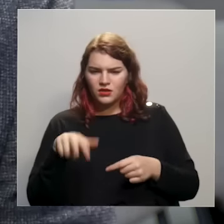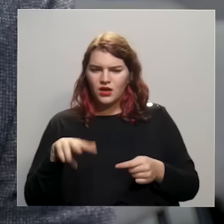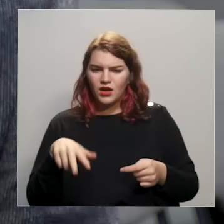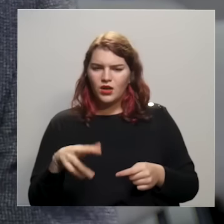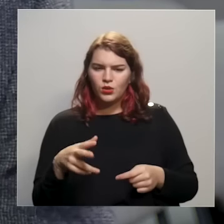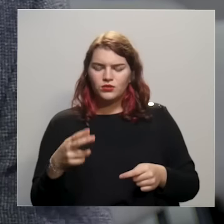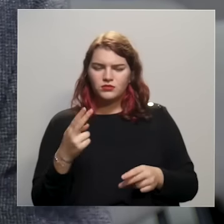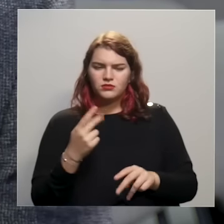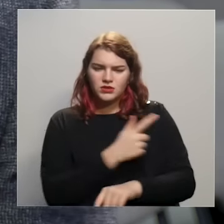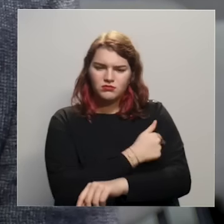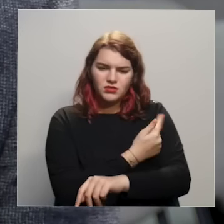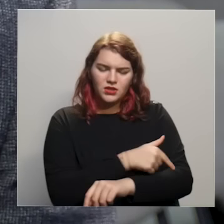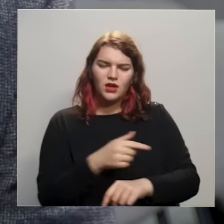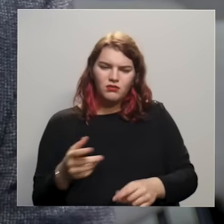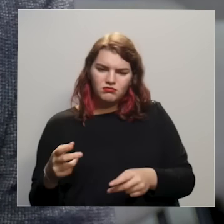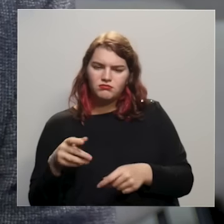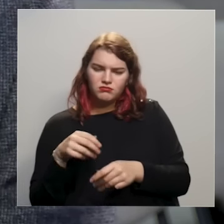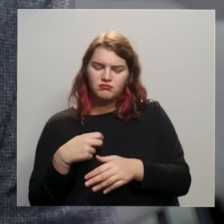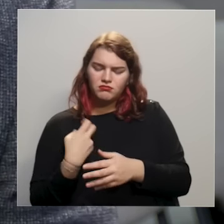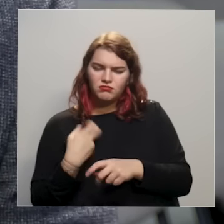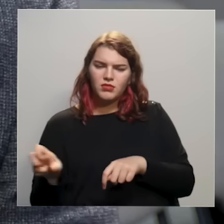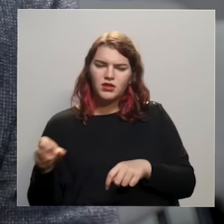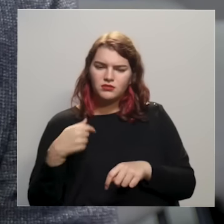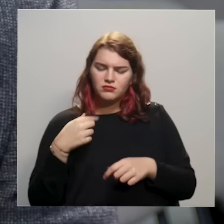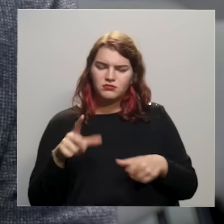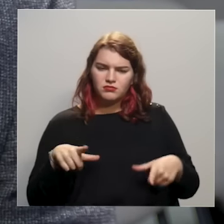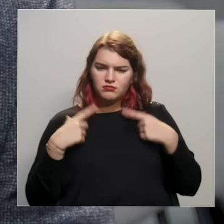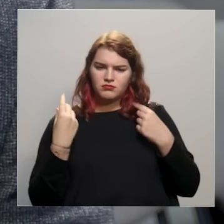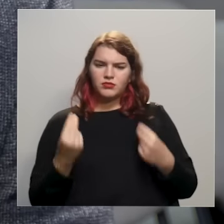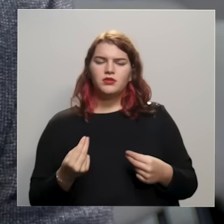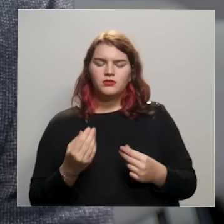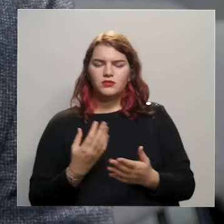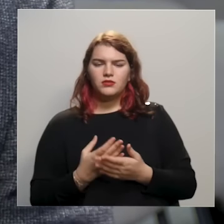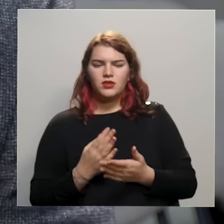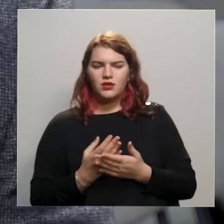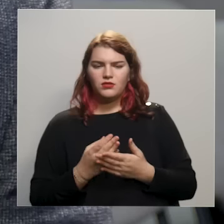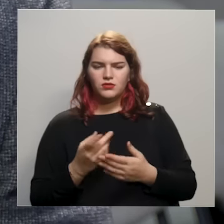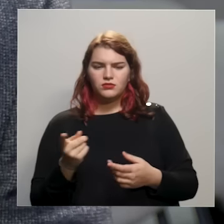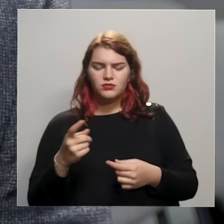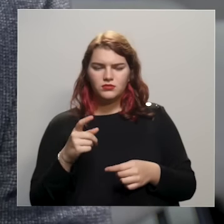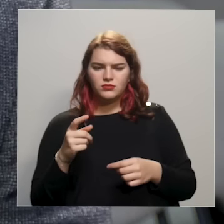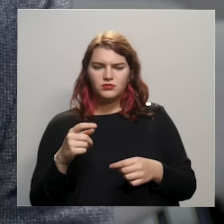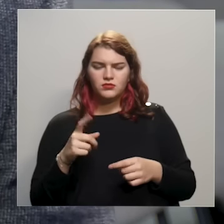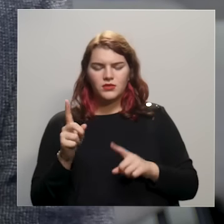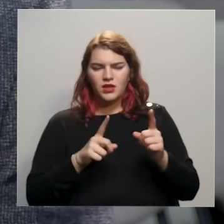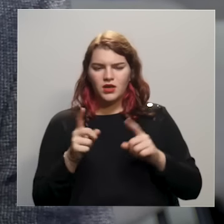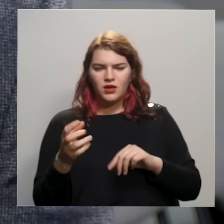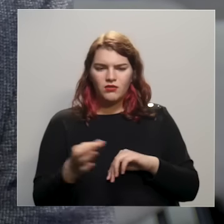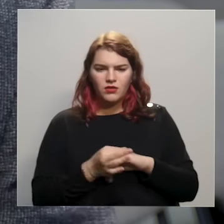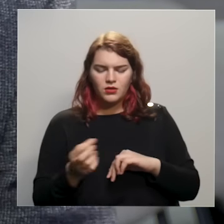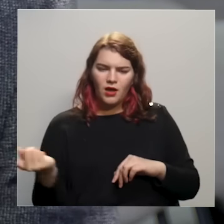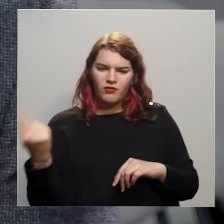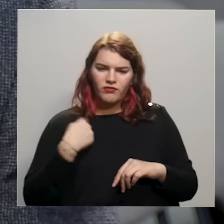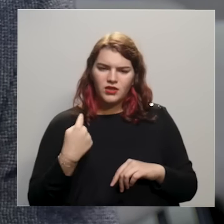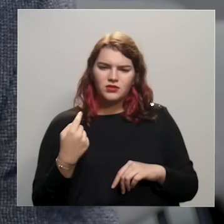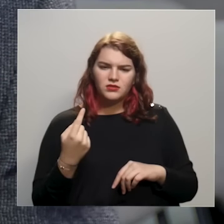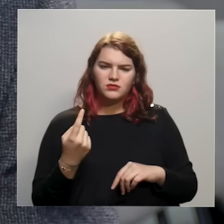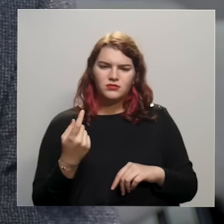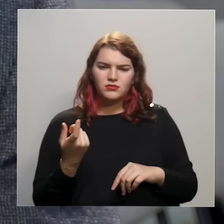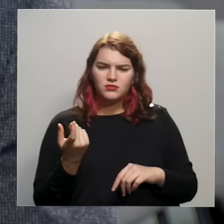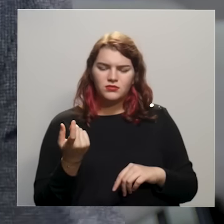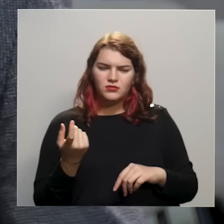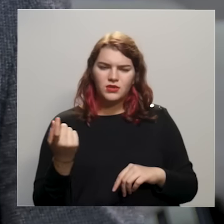scăpat. A ieșit din... l-a ținut în aparate. Dar între timp nevasta venise la mine și îmi cerea la